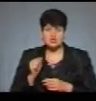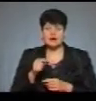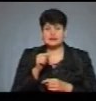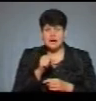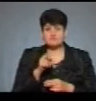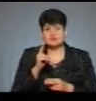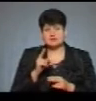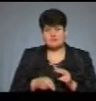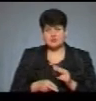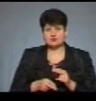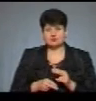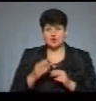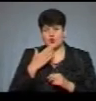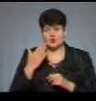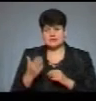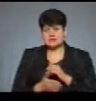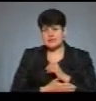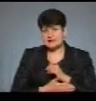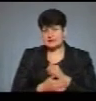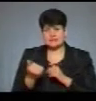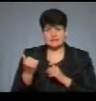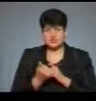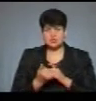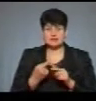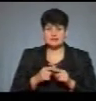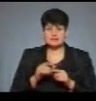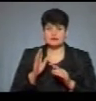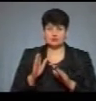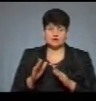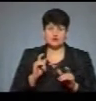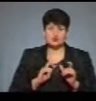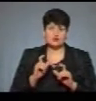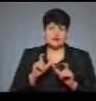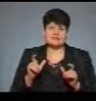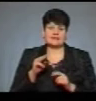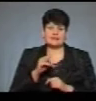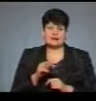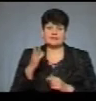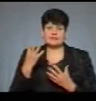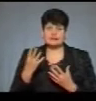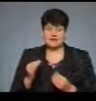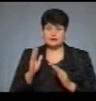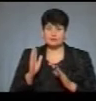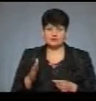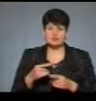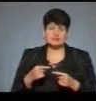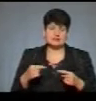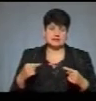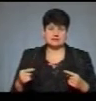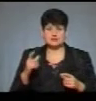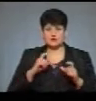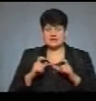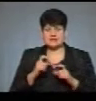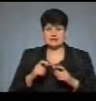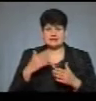завершимо останнім тиждень. Останній тиждень це буде такий студентський Тетянин день. Відповідно, будемо різноманітні студентські забави